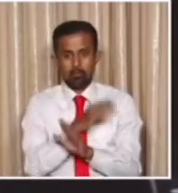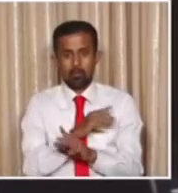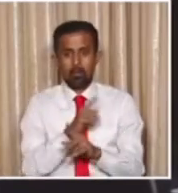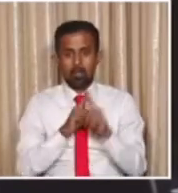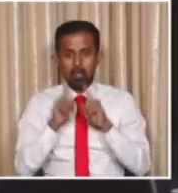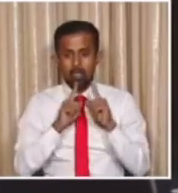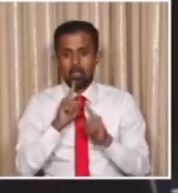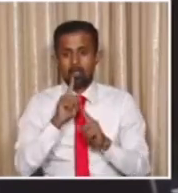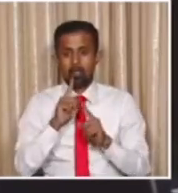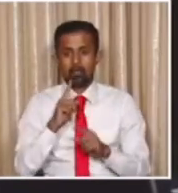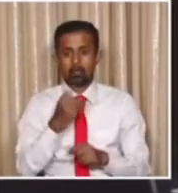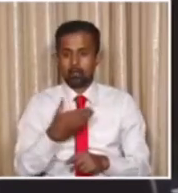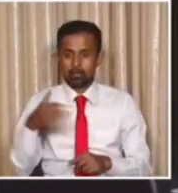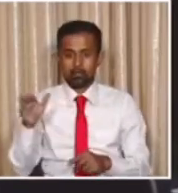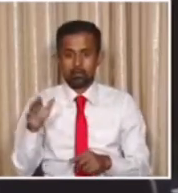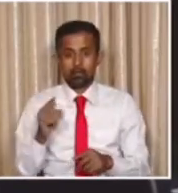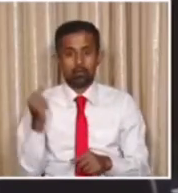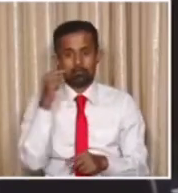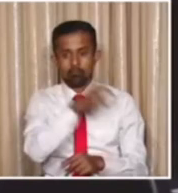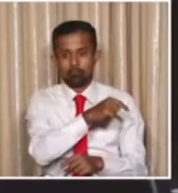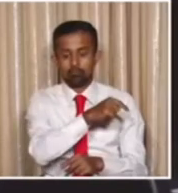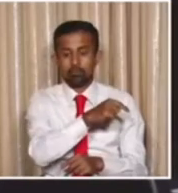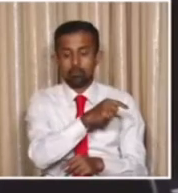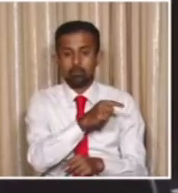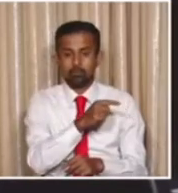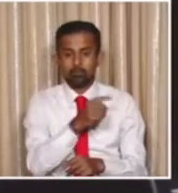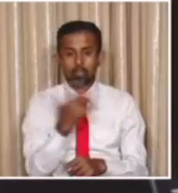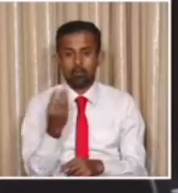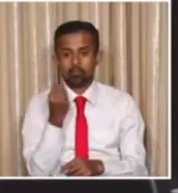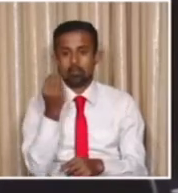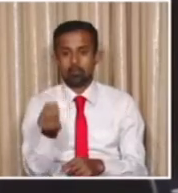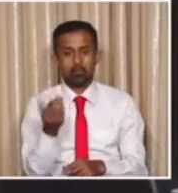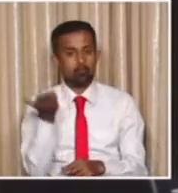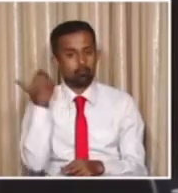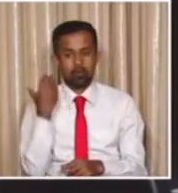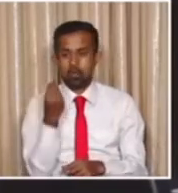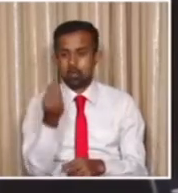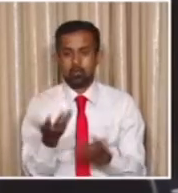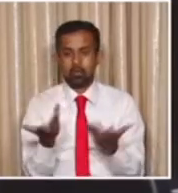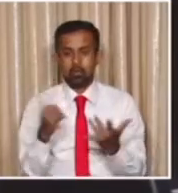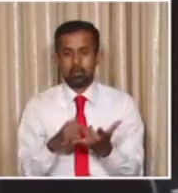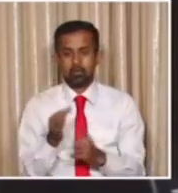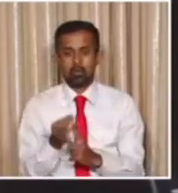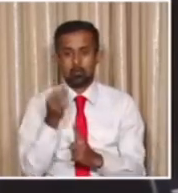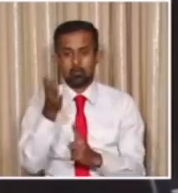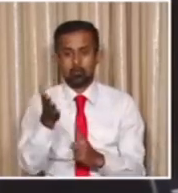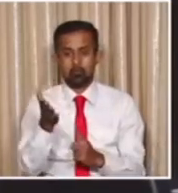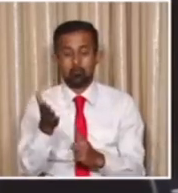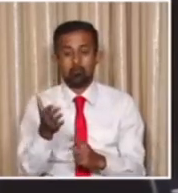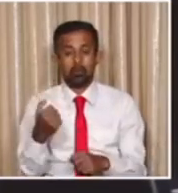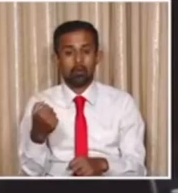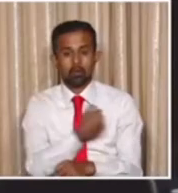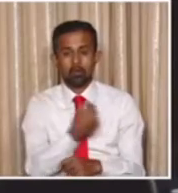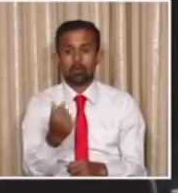පහරලා ගියේ එයාට විතරයි එතෙන්ට ගිහිල්ලා කතාවක් පවත්වන්න අවස්ථාව ලැබුණේ මෙන්න කාටවත් හම්බුන්නේ නැහැ සජිත් ප්‍රේමදාසත් ගිහිල්ලා සෙරිප්පු පාරක් ආගෙන අනිත්